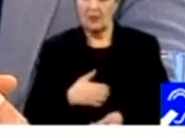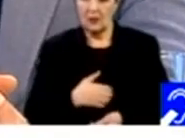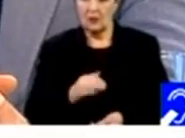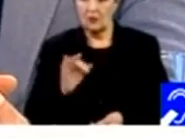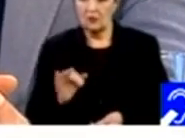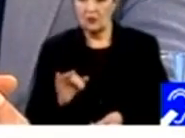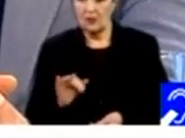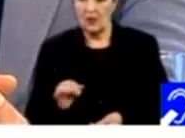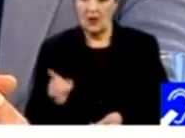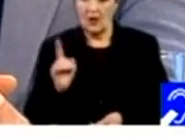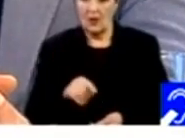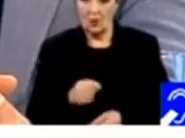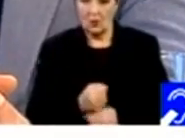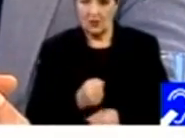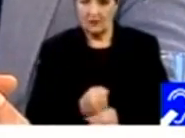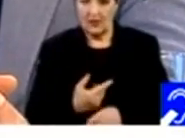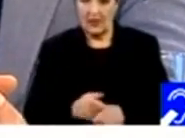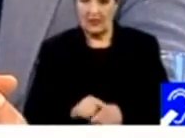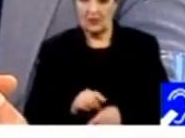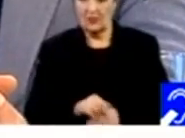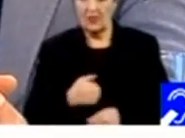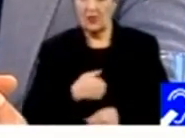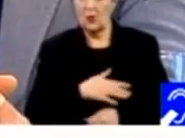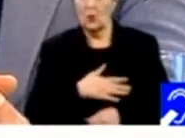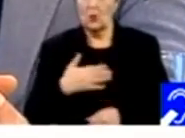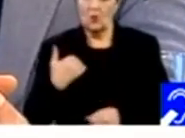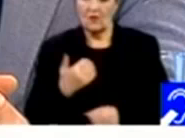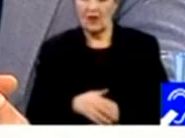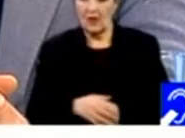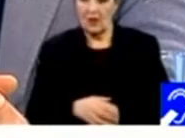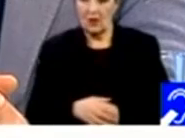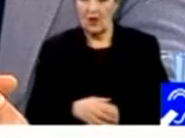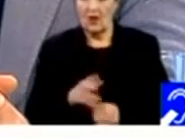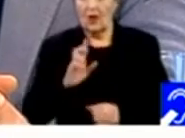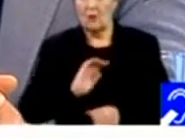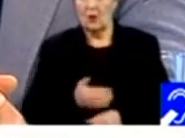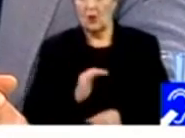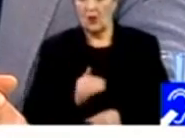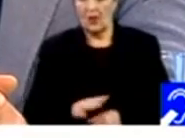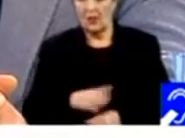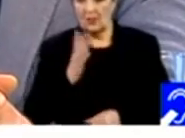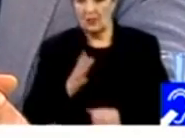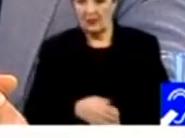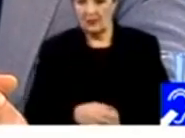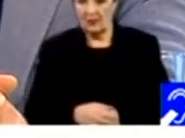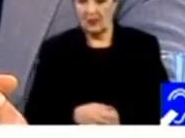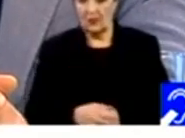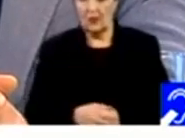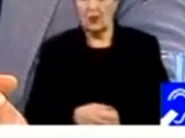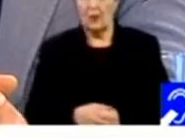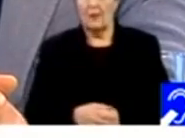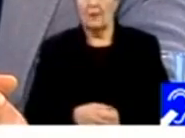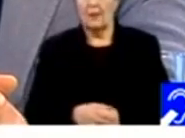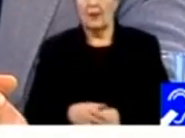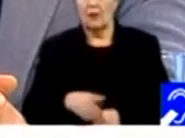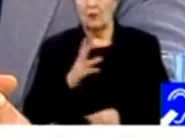și acolo se fac aceste bazacone. Eu nu vreau ca arhitectorul să devină un birocrat sau să fie un birocrat cum a fost până acum. Eu vreau ca arhitectorul să